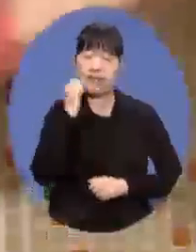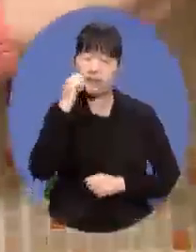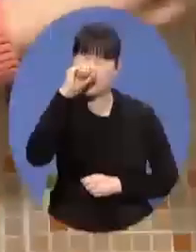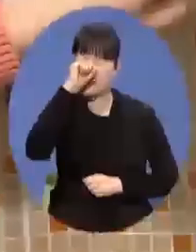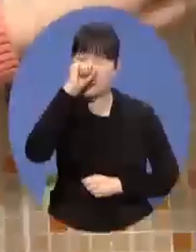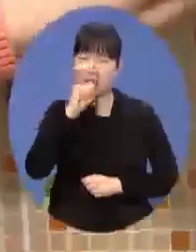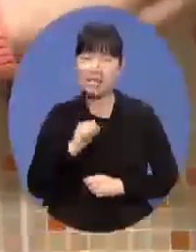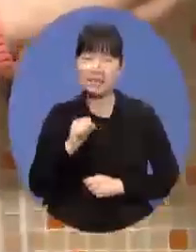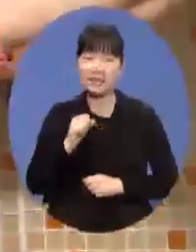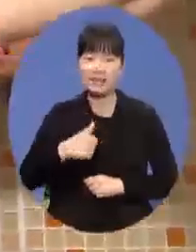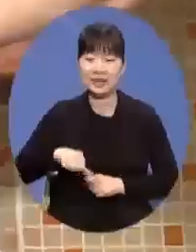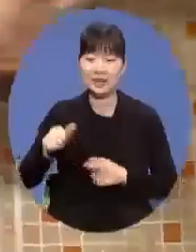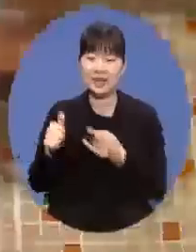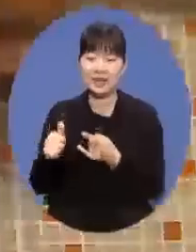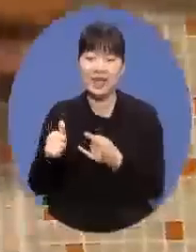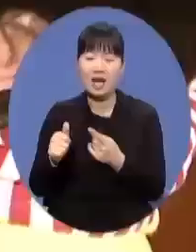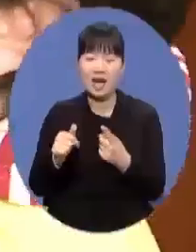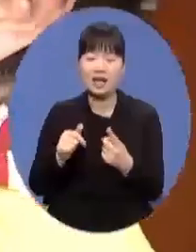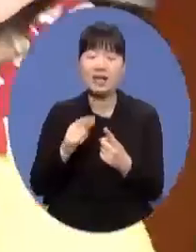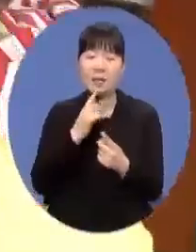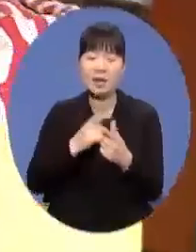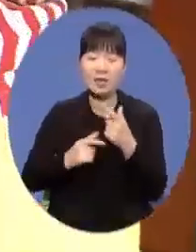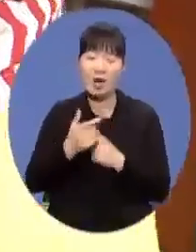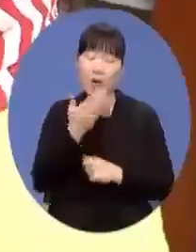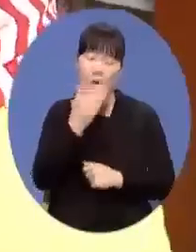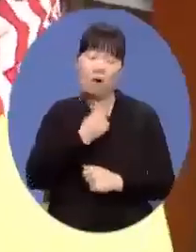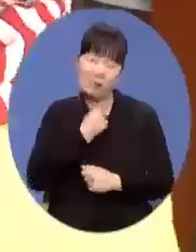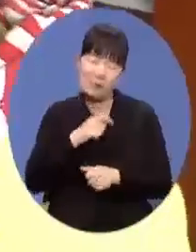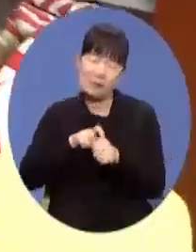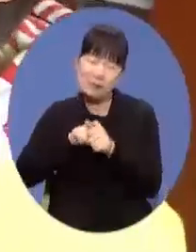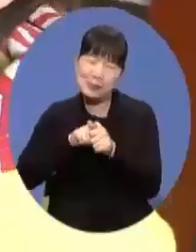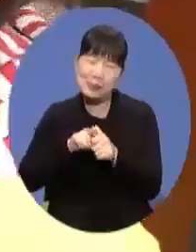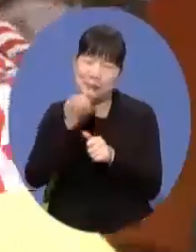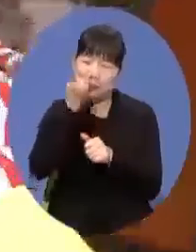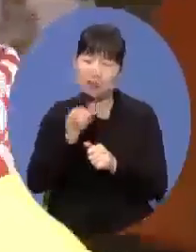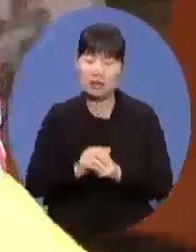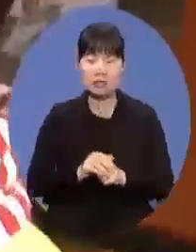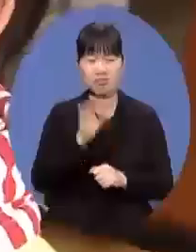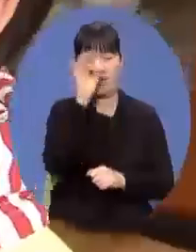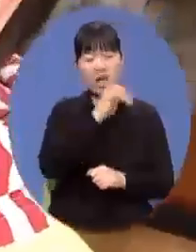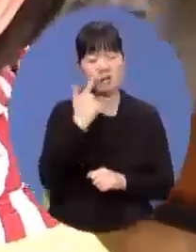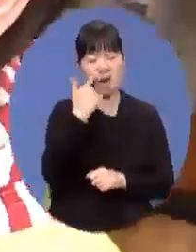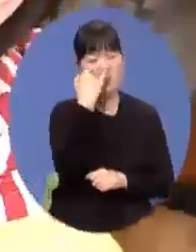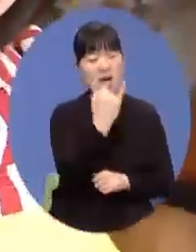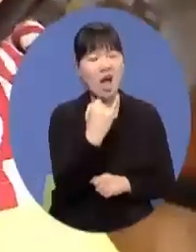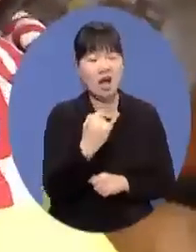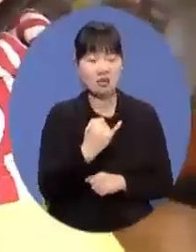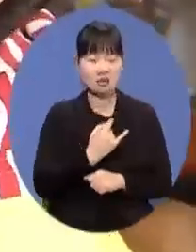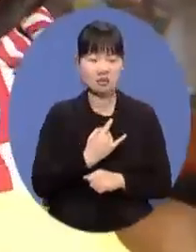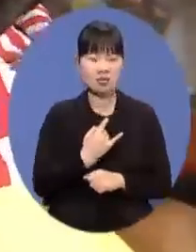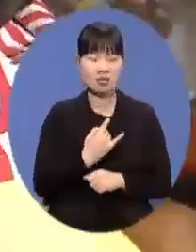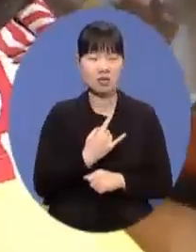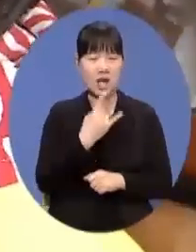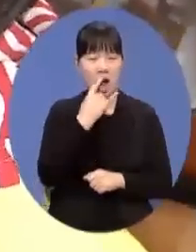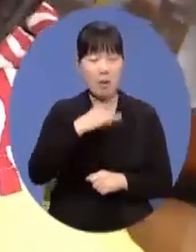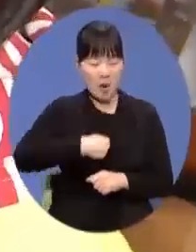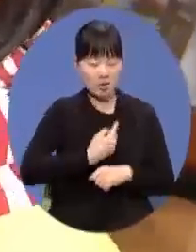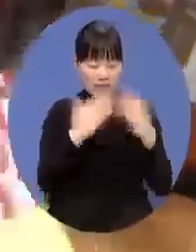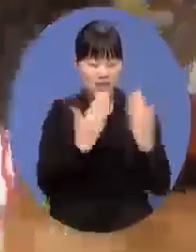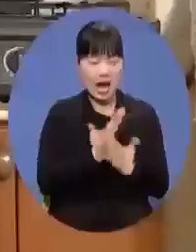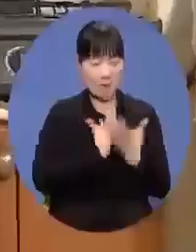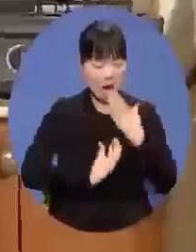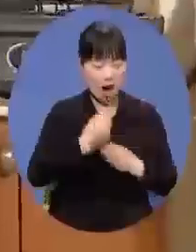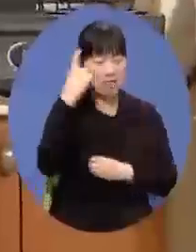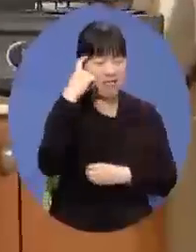좋아하는 아이들, 하나만 더 먹겠다고 떼를 쓰곤 하죠. 돼지 엄마! 엄마 혼자서 하면 다 먹으려고 그러는